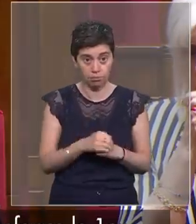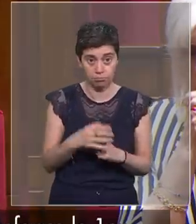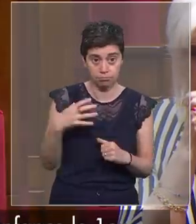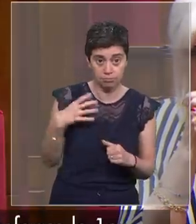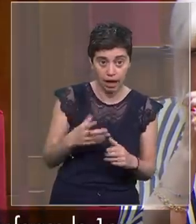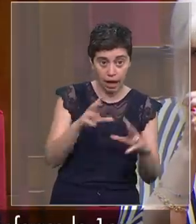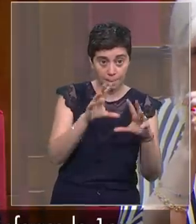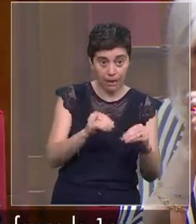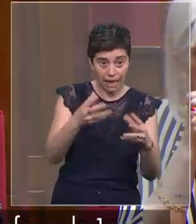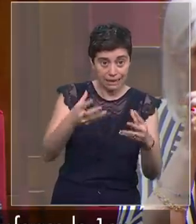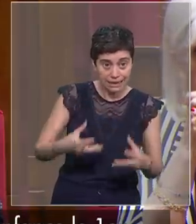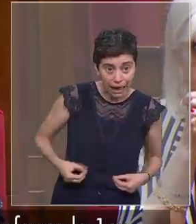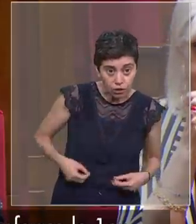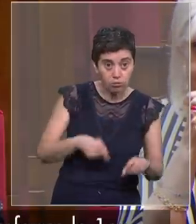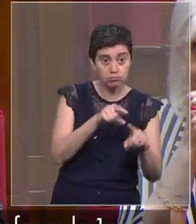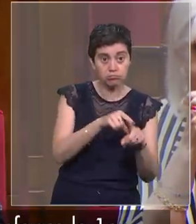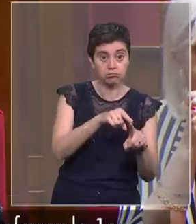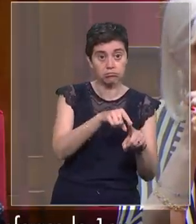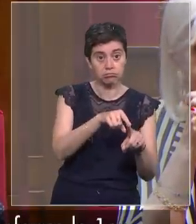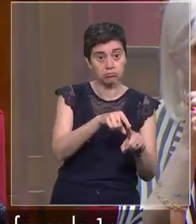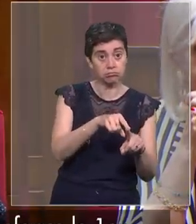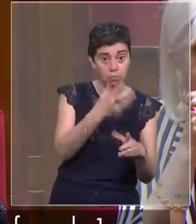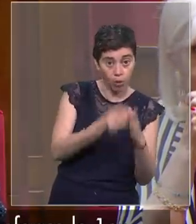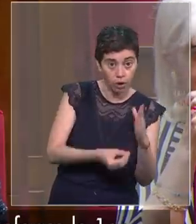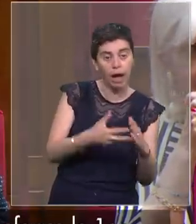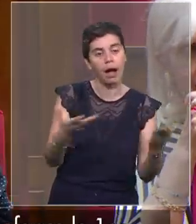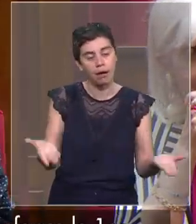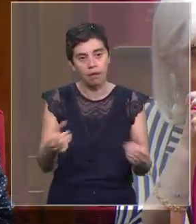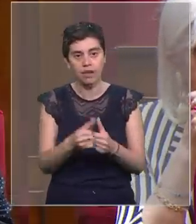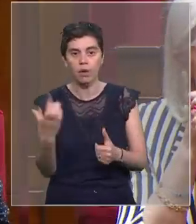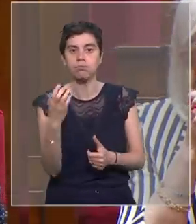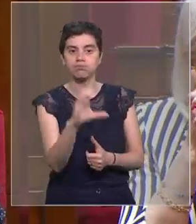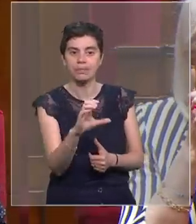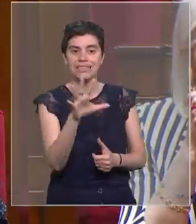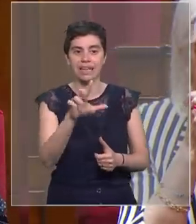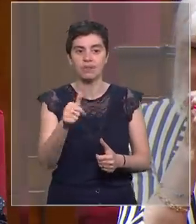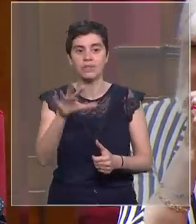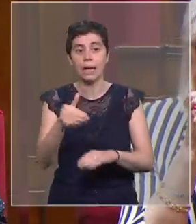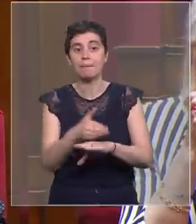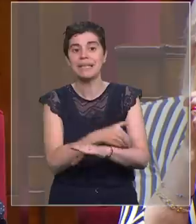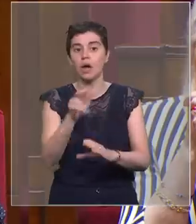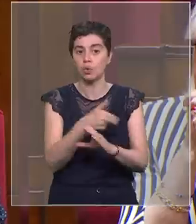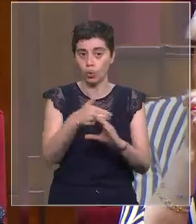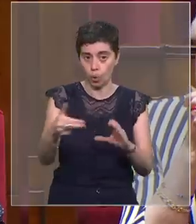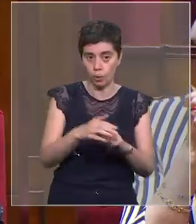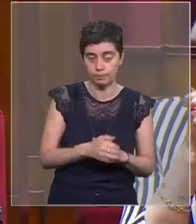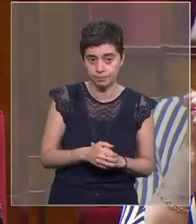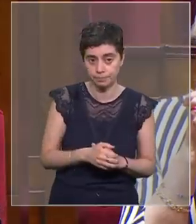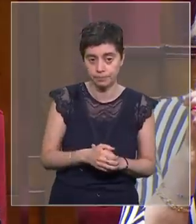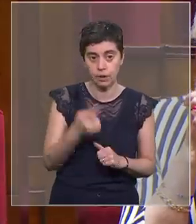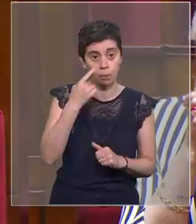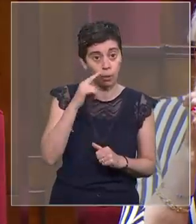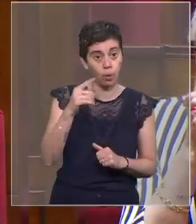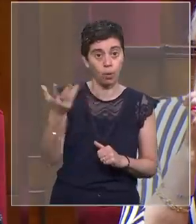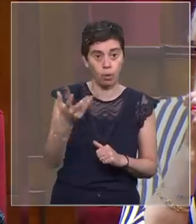places d'accueil, en consentant un investissement massif de 5,5 milliards d'euros pour atteindre l'ouverture